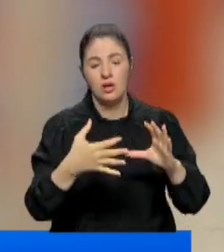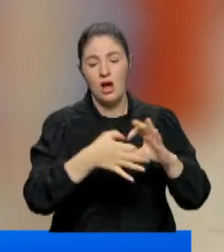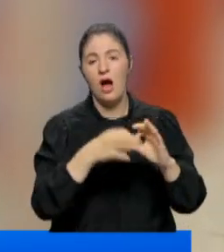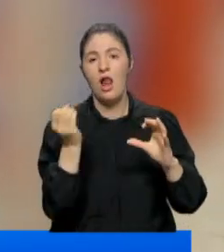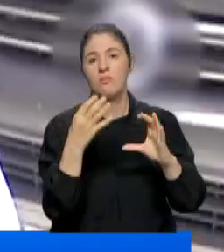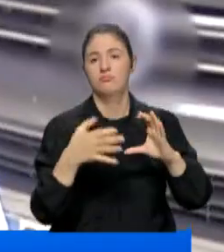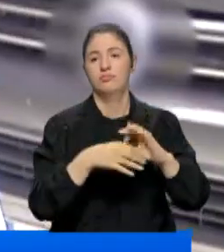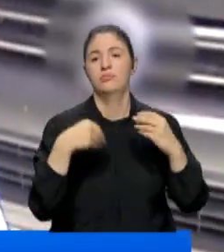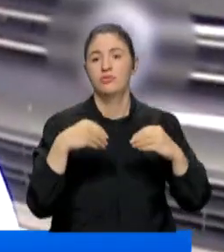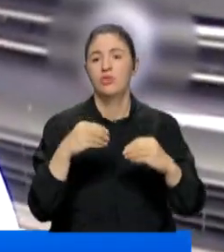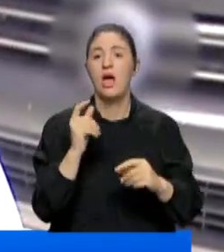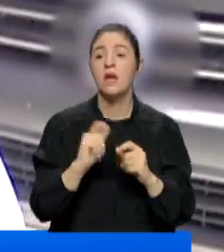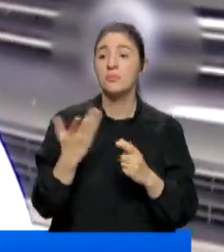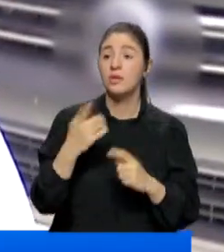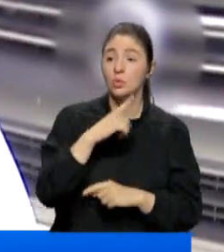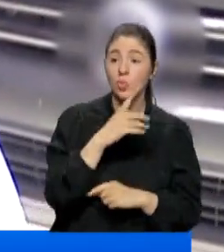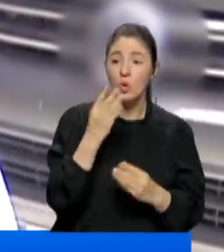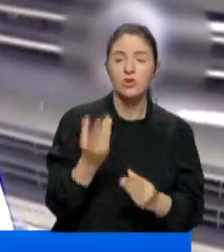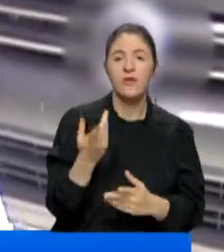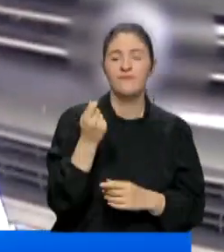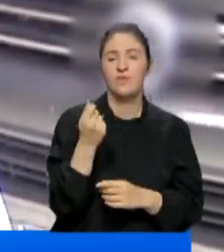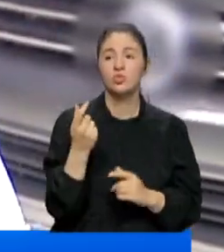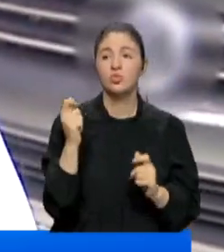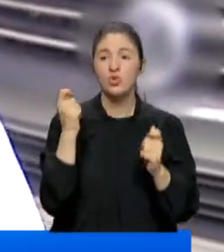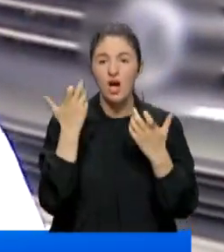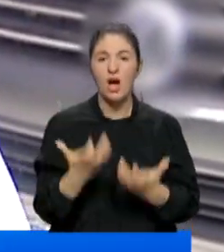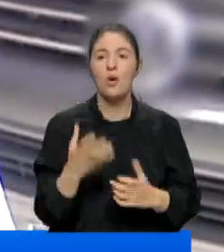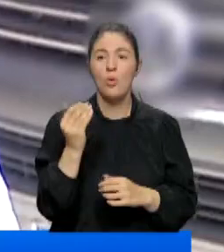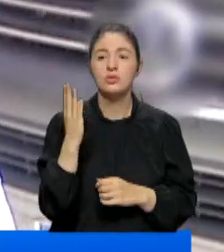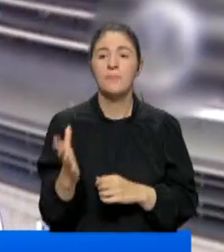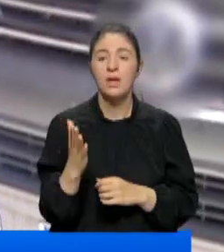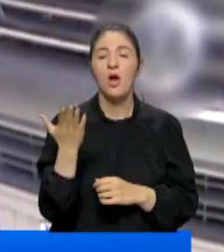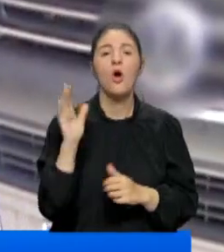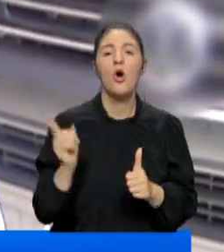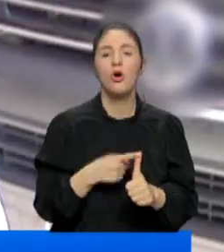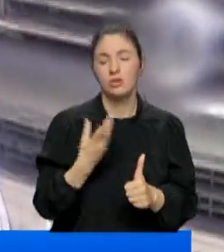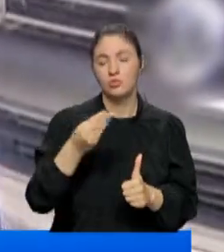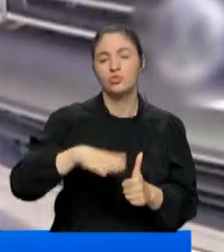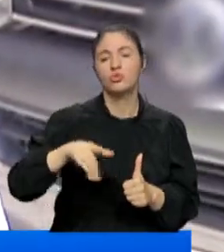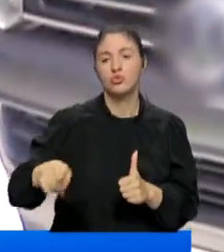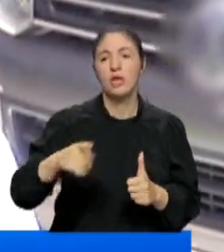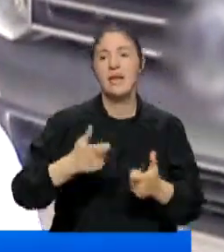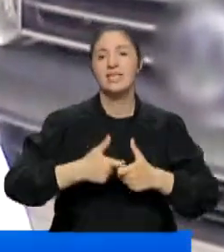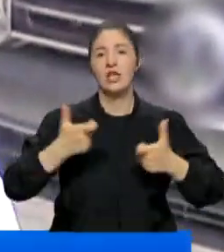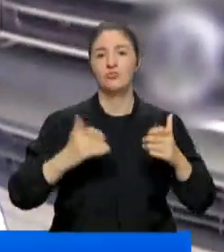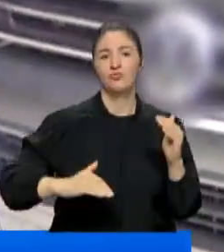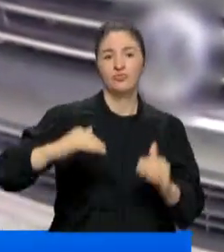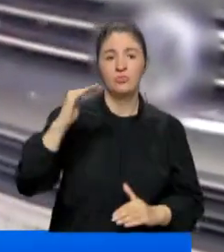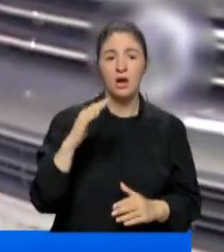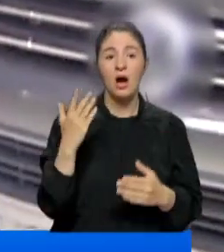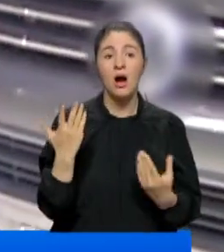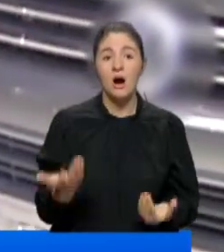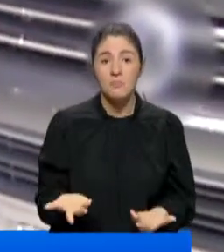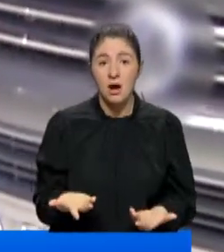alarmla satılıyor. Ekonomi ne kadar zor da olsa, fiyat çok da olsa önceliğimiz tabii ki çocukların gelişimi. Ama